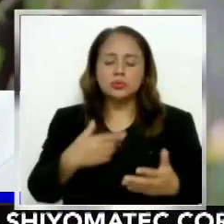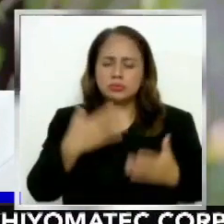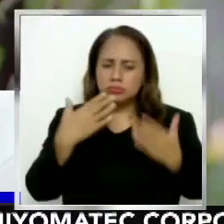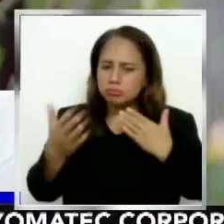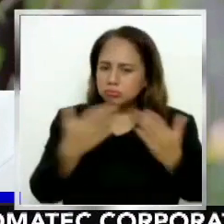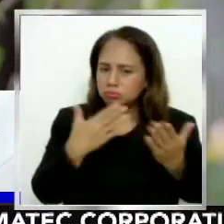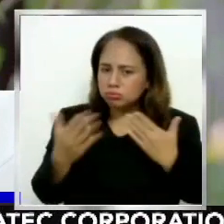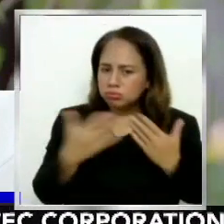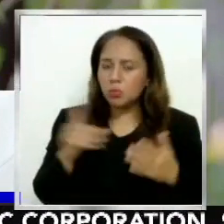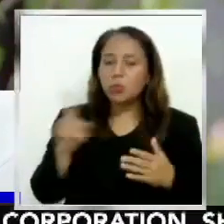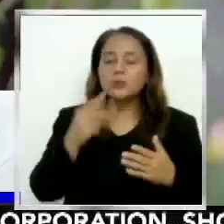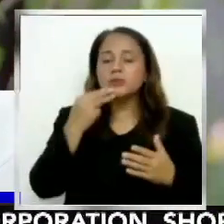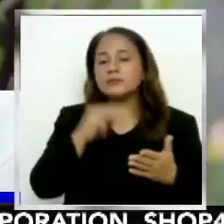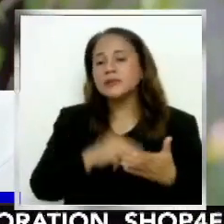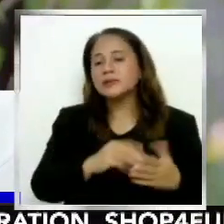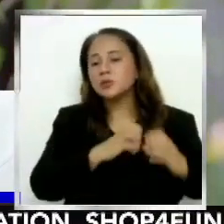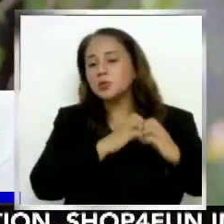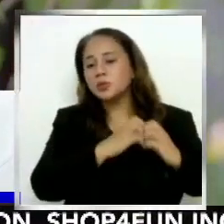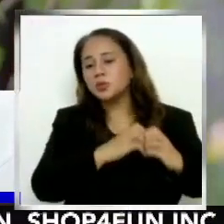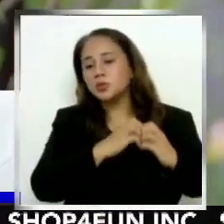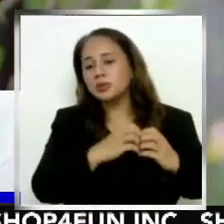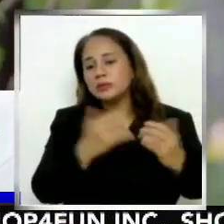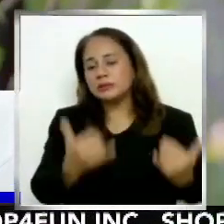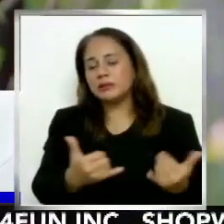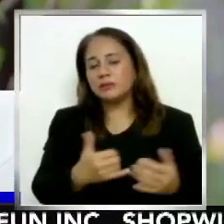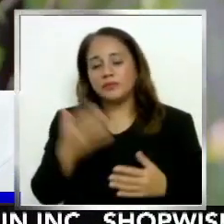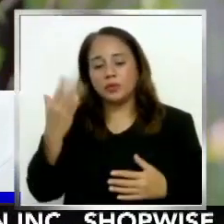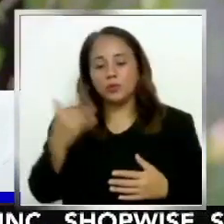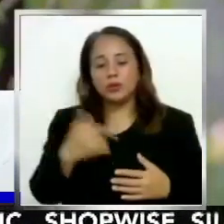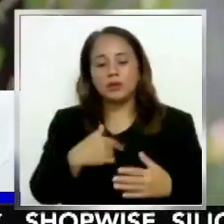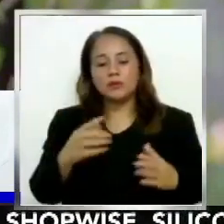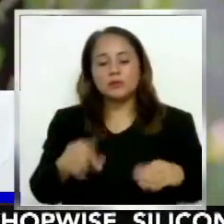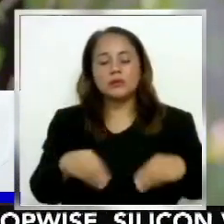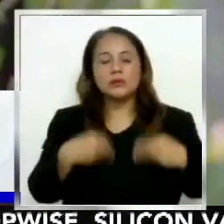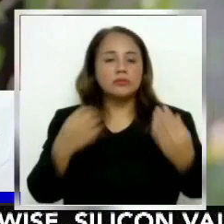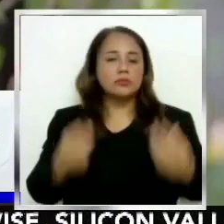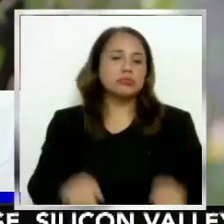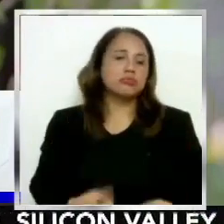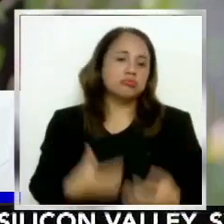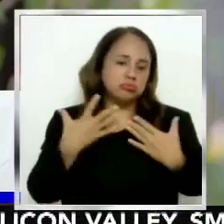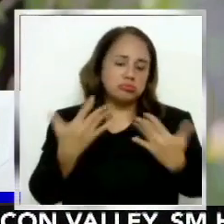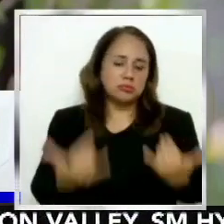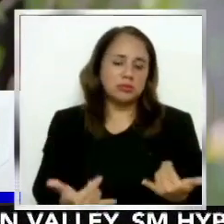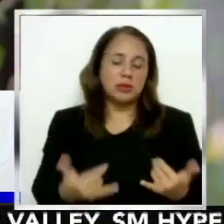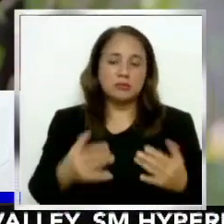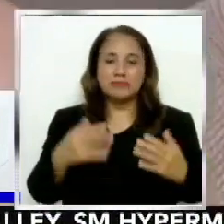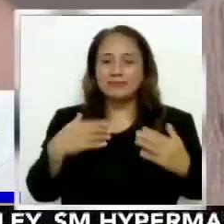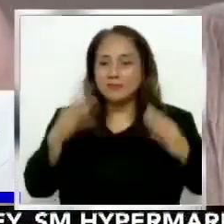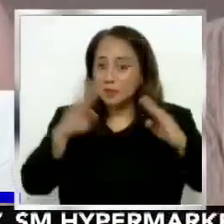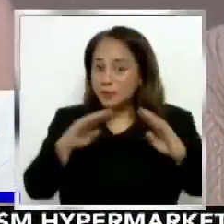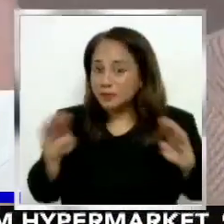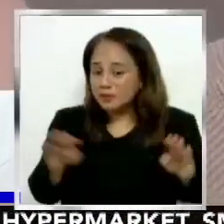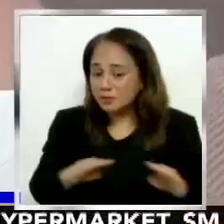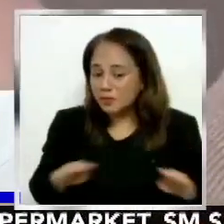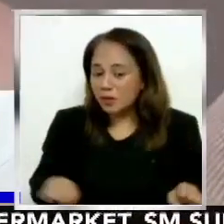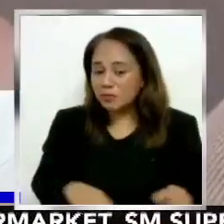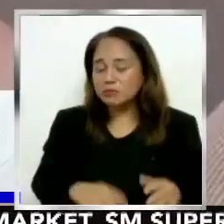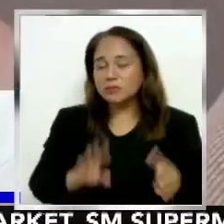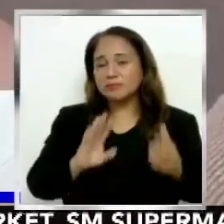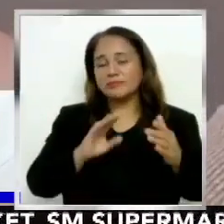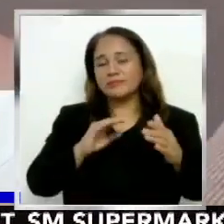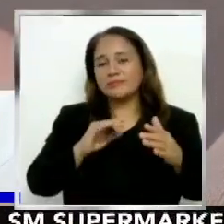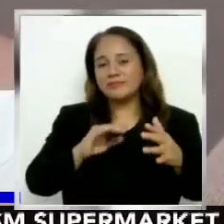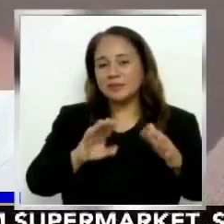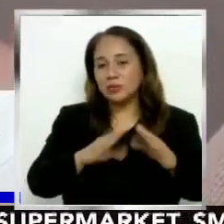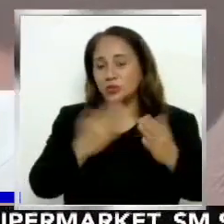mga kapuso natin na parang magbigay inspirasyon sa kanila ngayong holiday season at sa pagpasok ng bagong taon? Merry Christmas mga